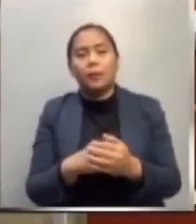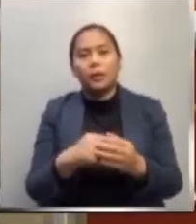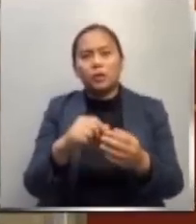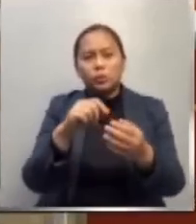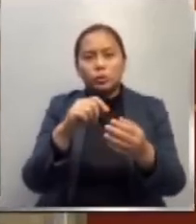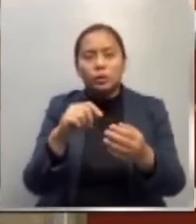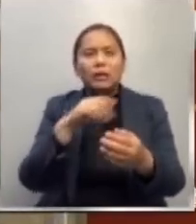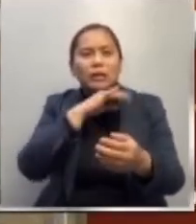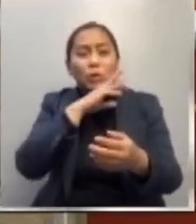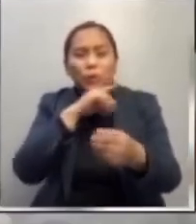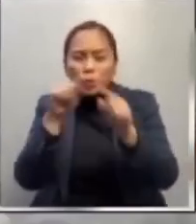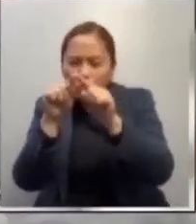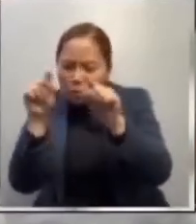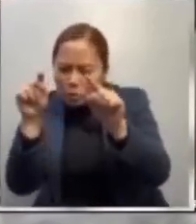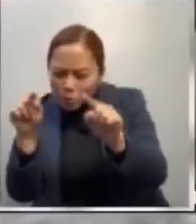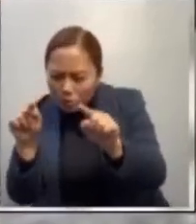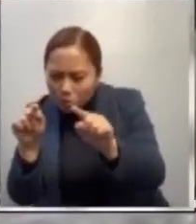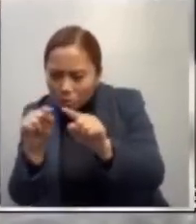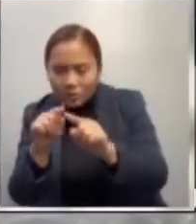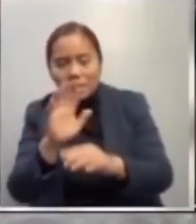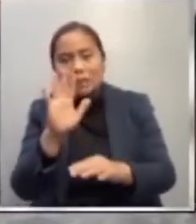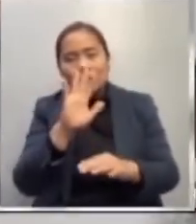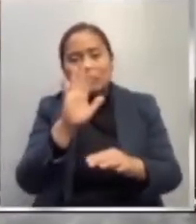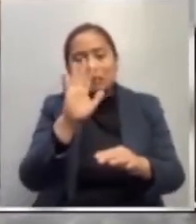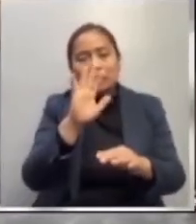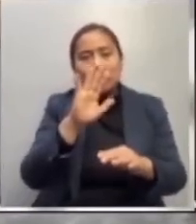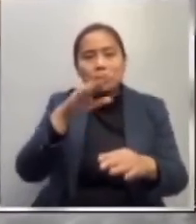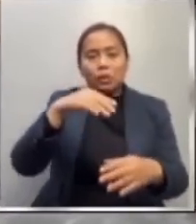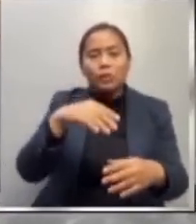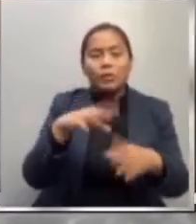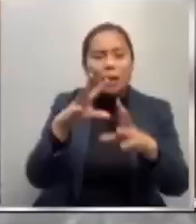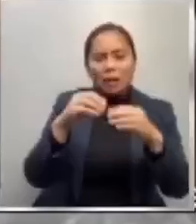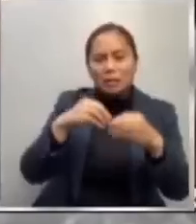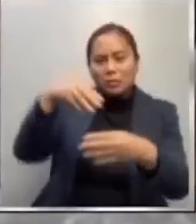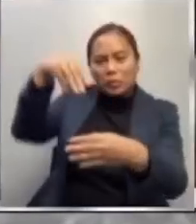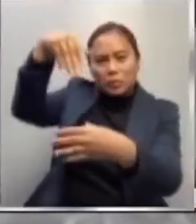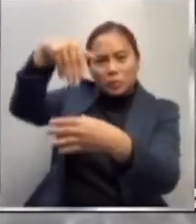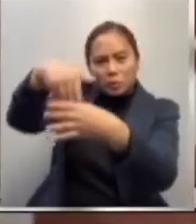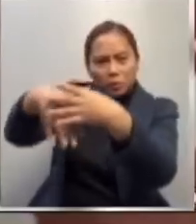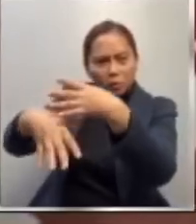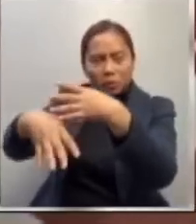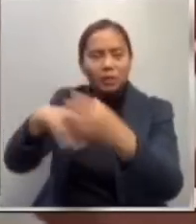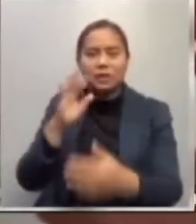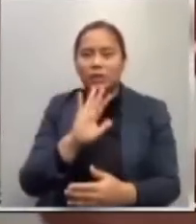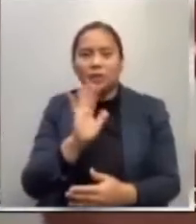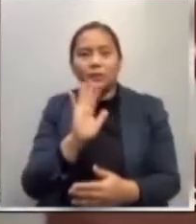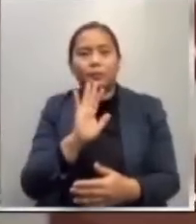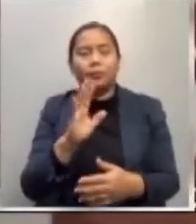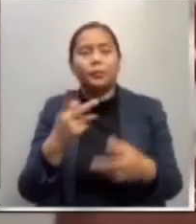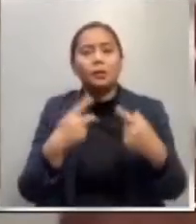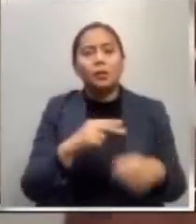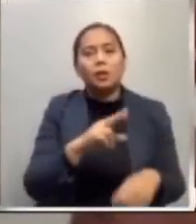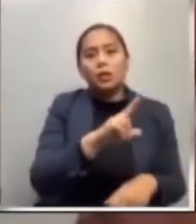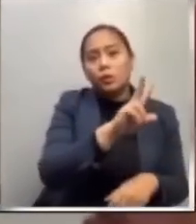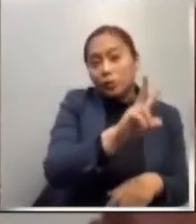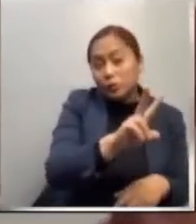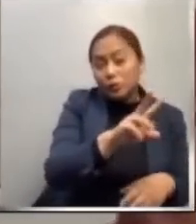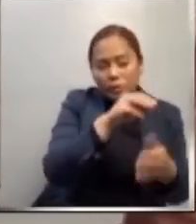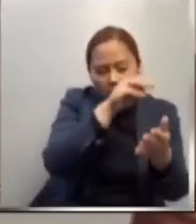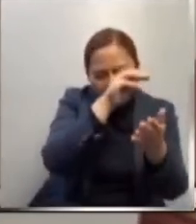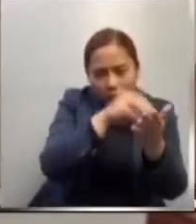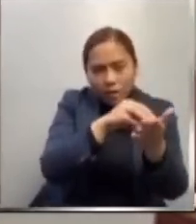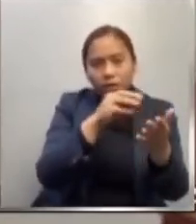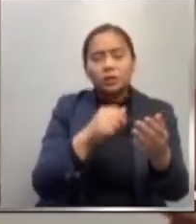o dumi, hindi 'yon babasahin ng VCM. Meron din sa gitna ng balota na mga UV marks, hindi natin 'yon nakikita pero nandoon